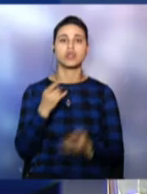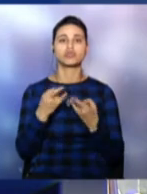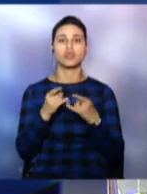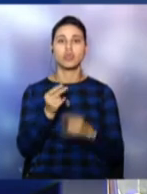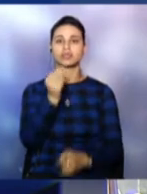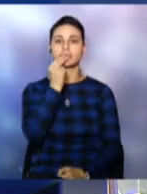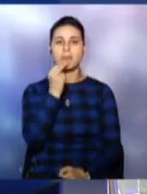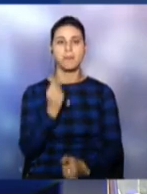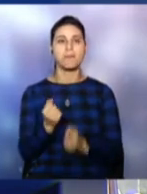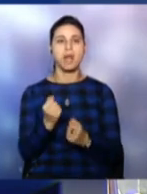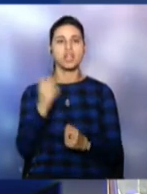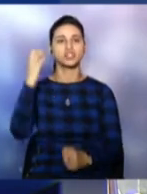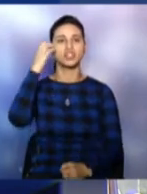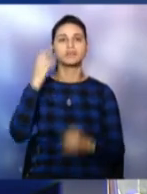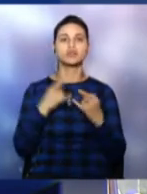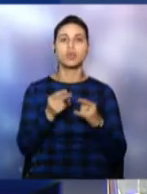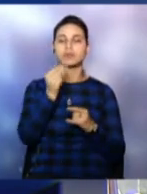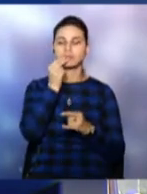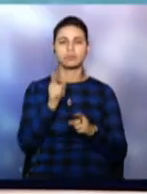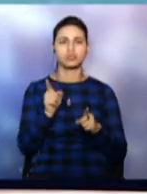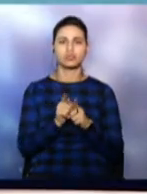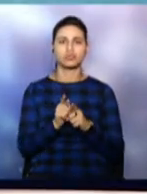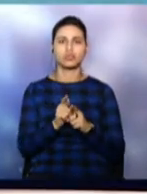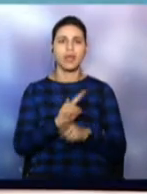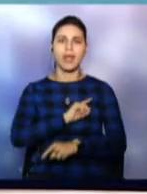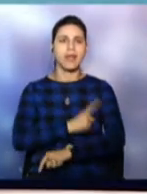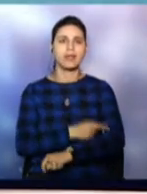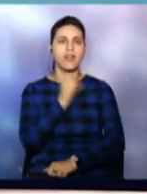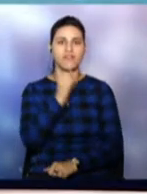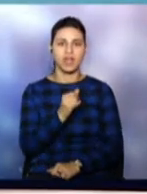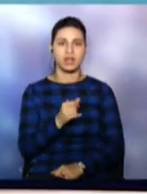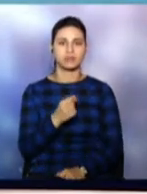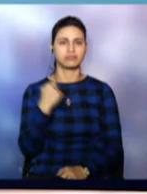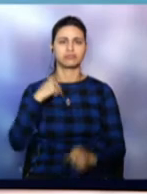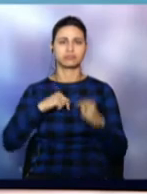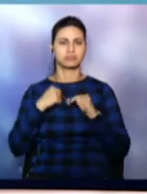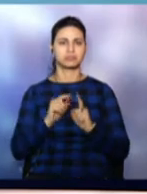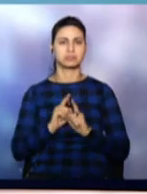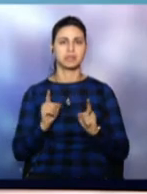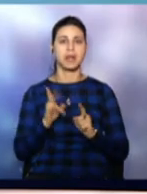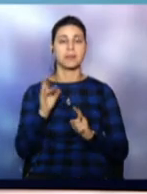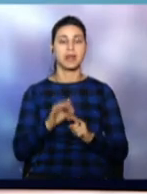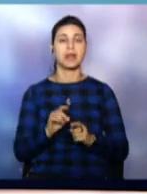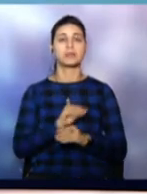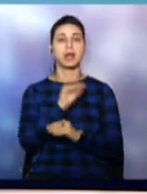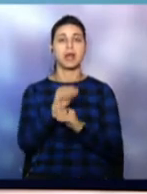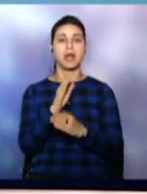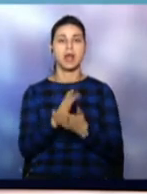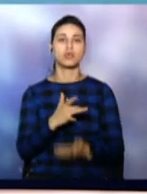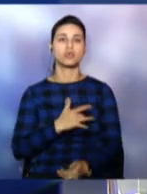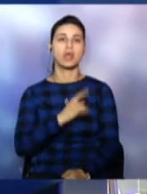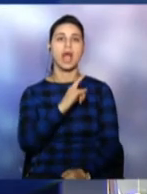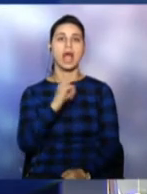შოკოლადის, მაგარი შოკოლადის, ანუ შავი შოკოლადის მოხმარებაზეც, ენერგეტიკულ სასმელზეც კი, თუმცა პარალელურად აქვს არითმია,